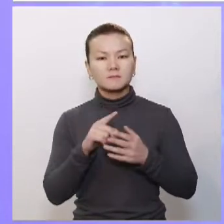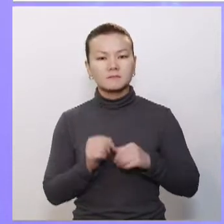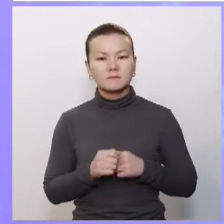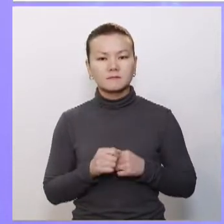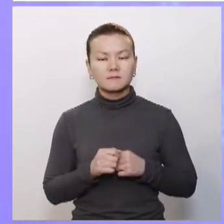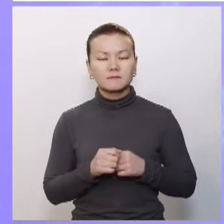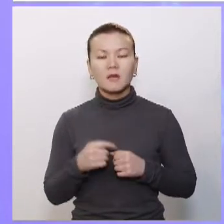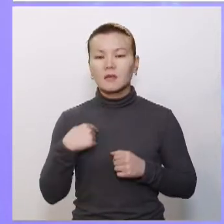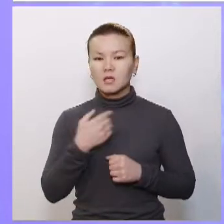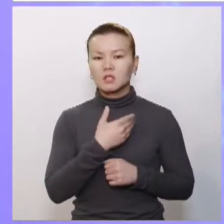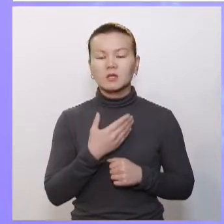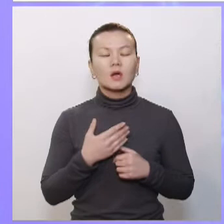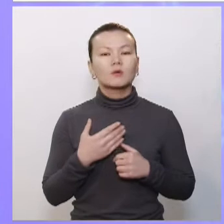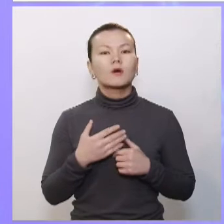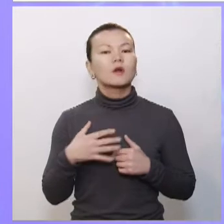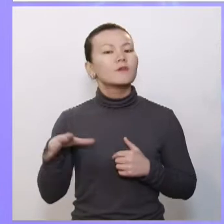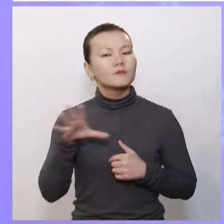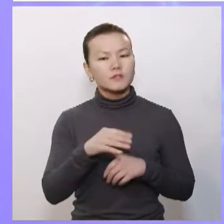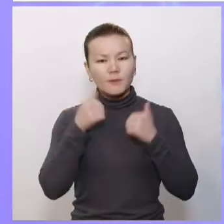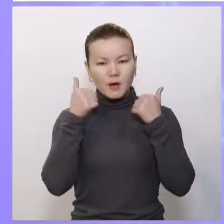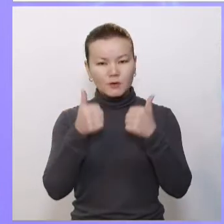Баарыңарга жарык маанай каалаймын.